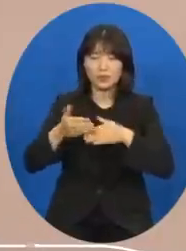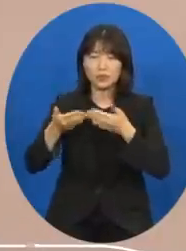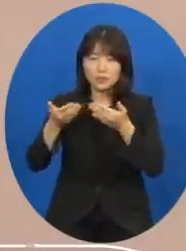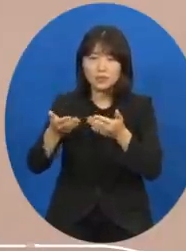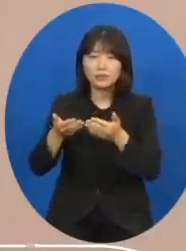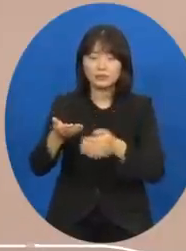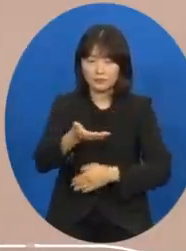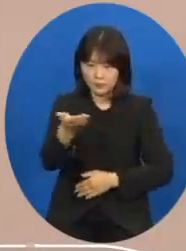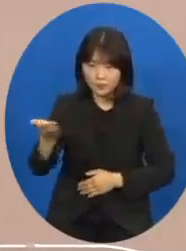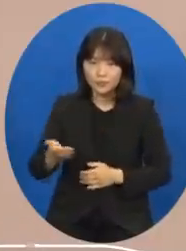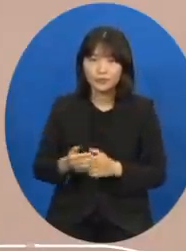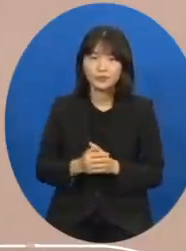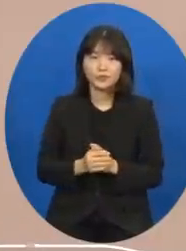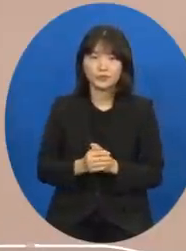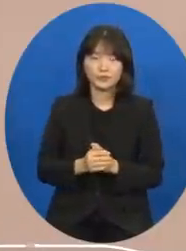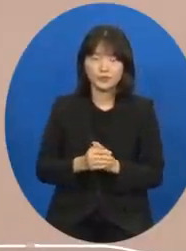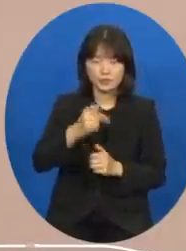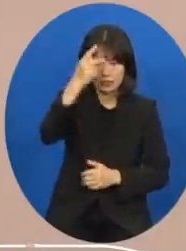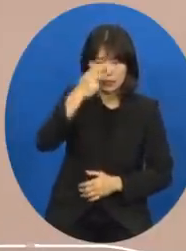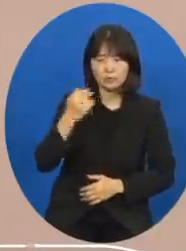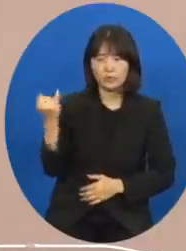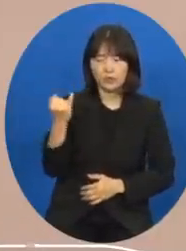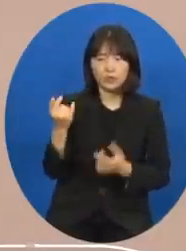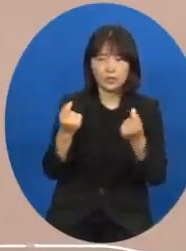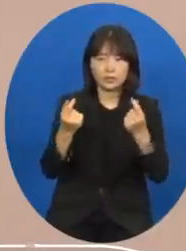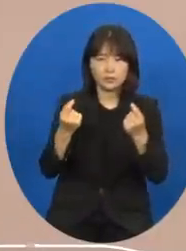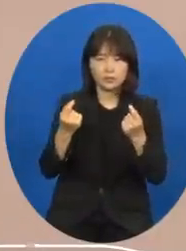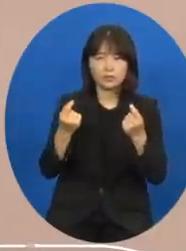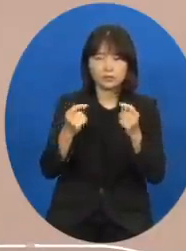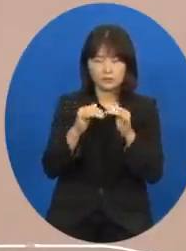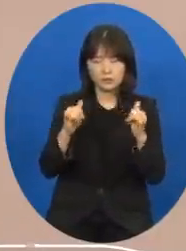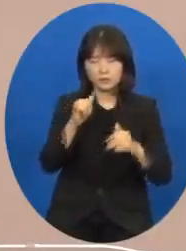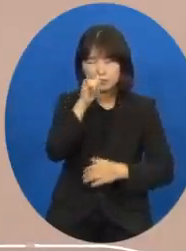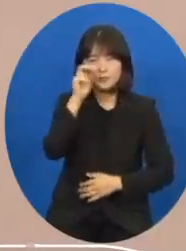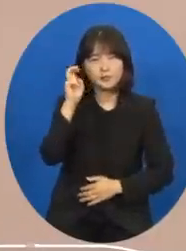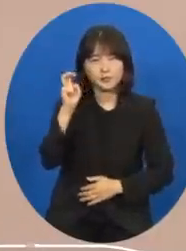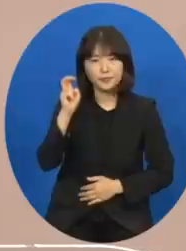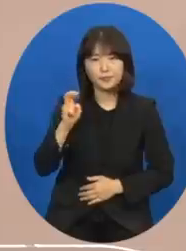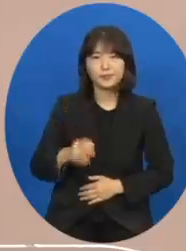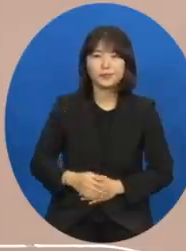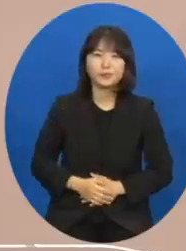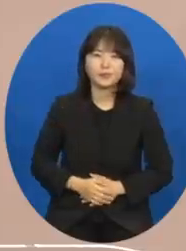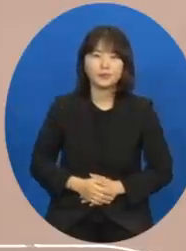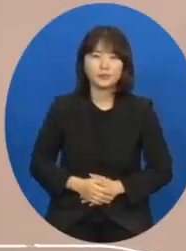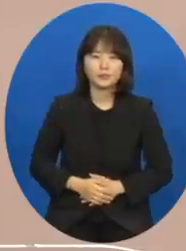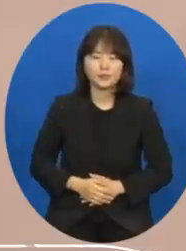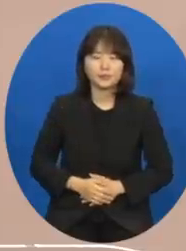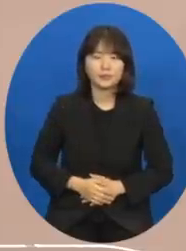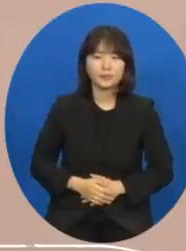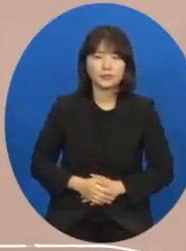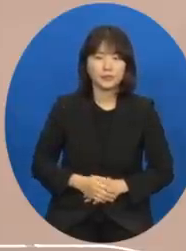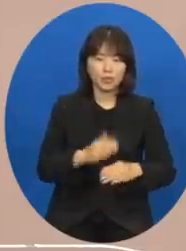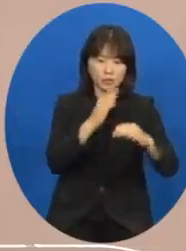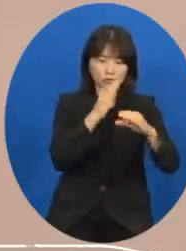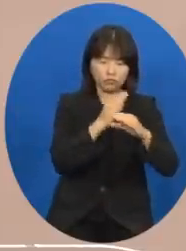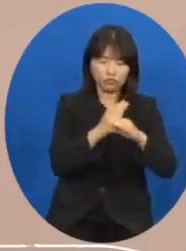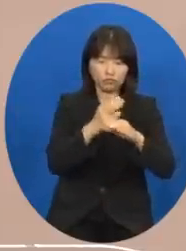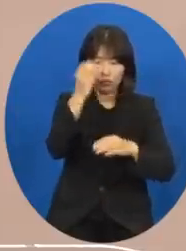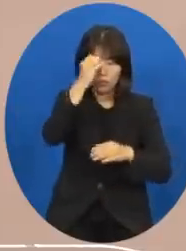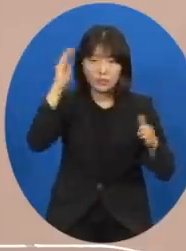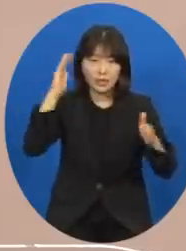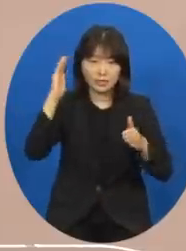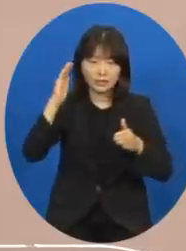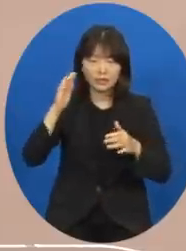분들도 아마 이 사마리아 여인 같은 분들이 있으실 거예요. 중고등부 아이들 교회 와서